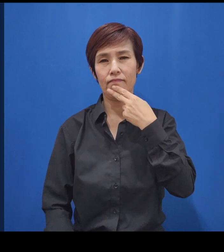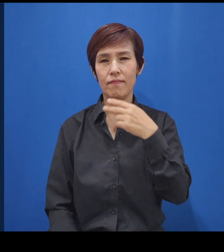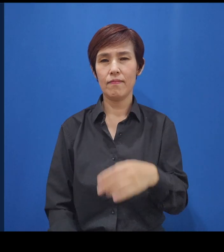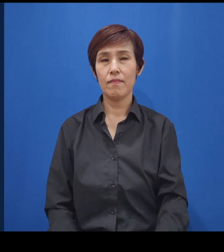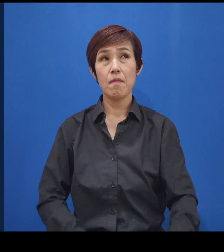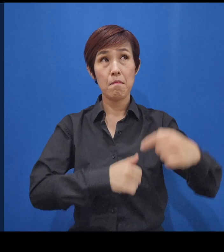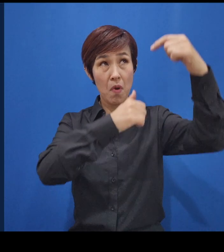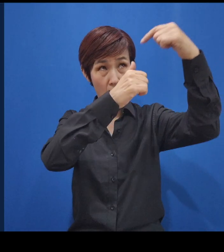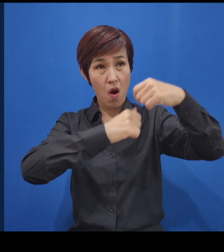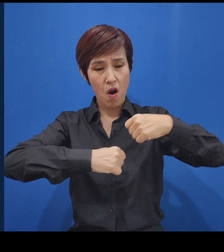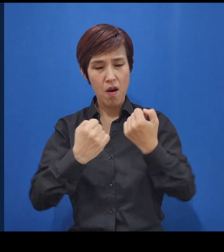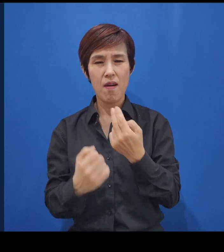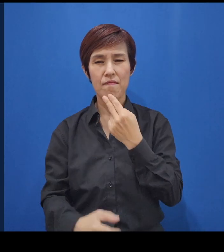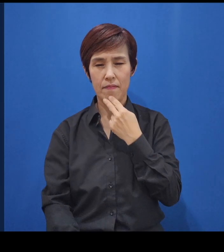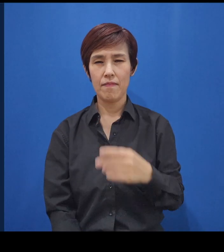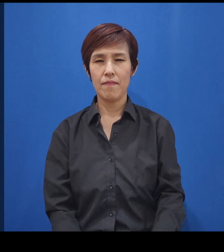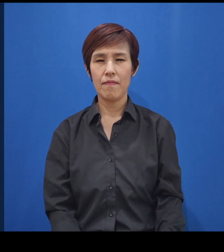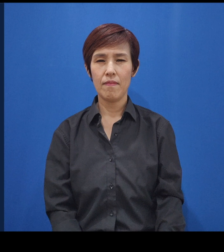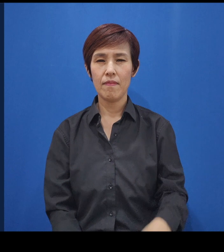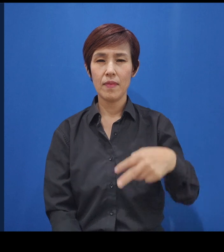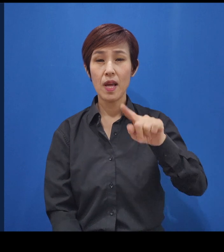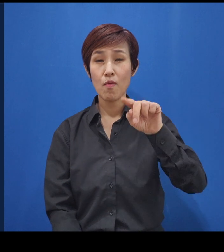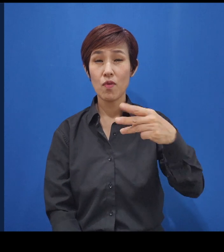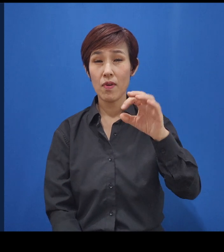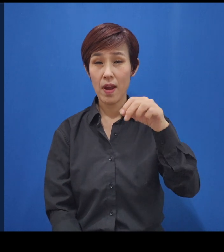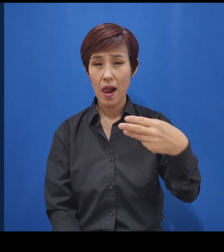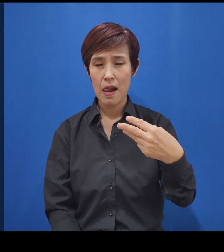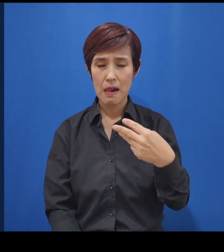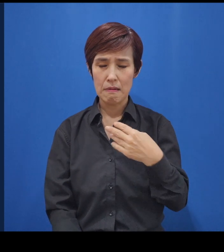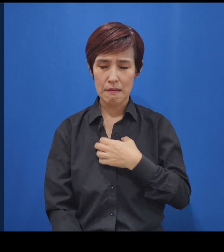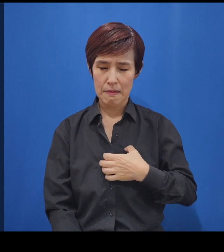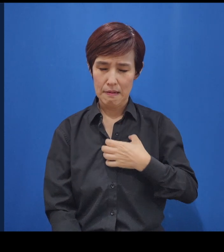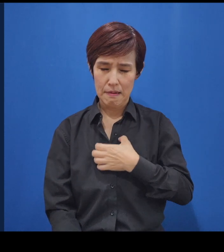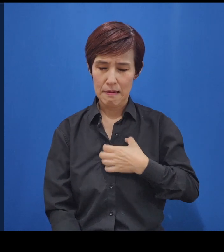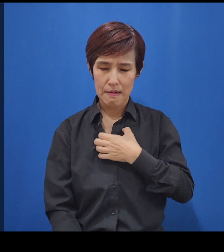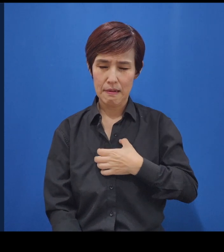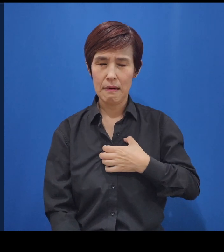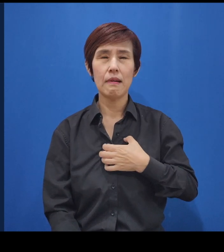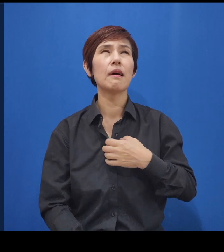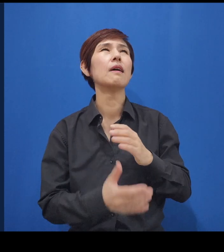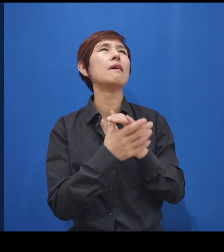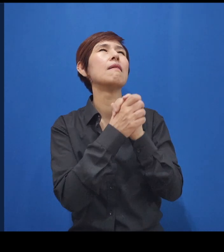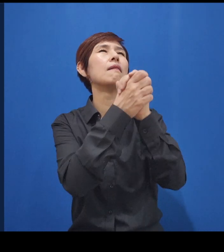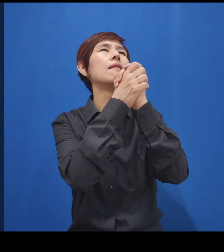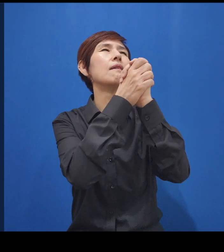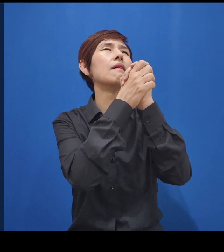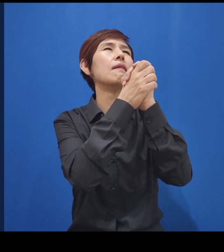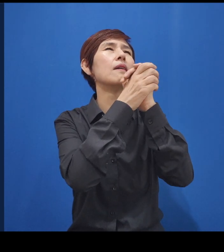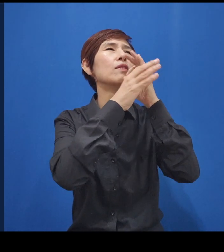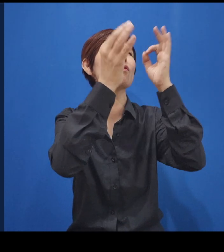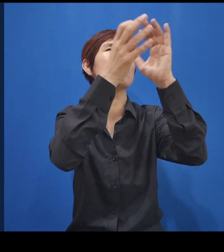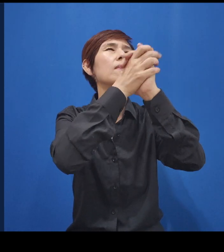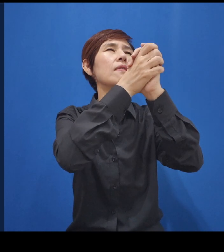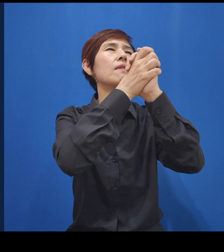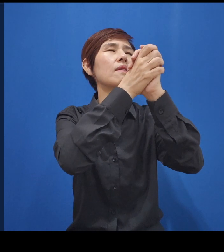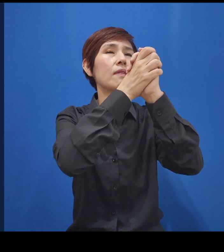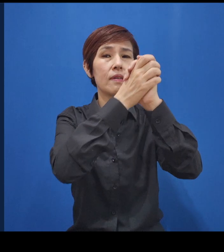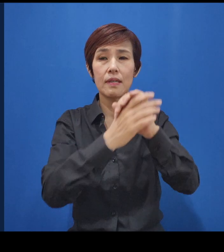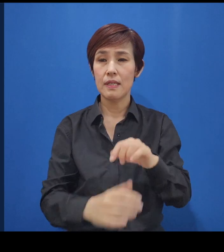않아요. 사무엘이 근심하여 온 밤을 여호와께 부르짖으니라. 자기 마음대로 하는